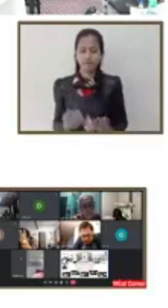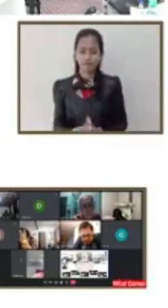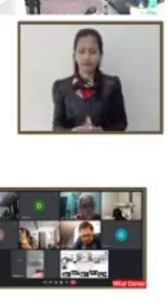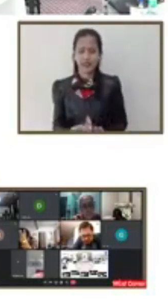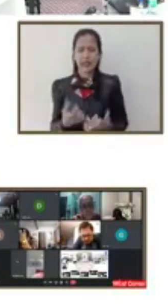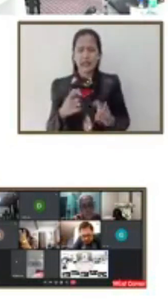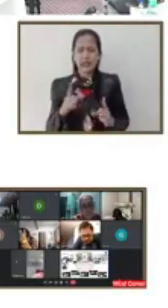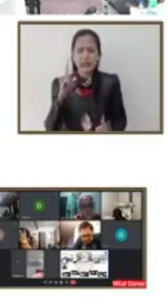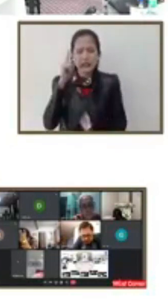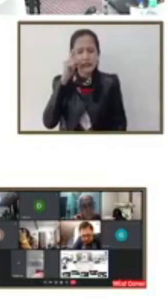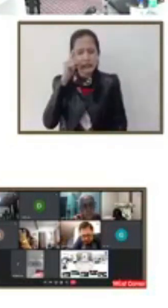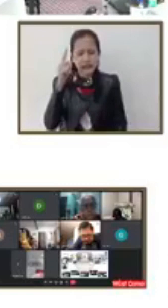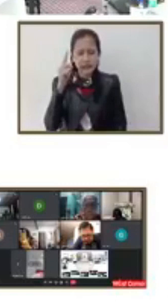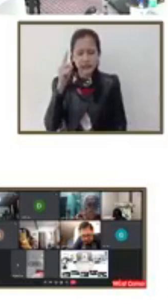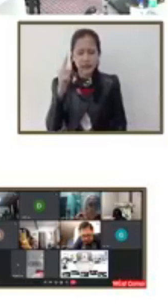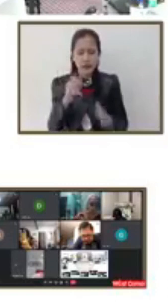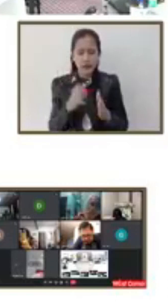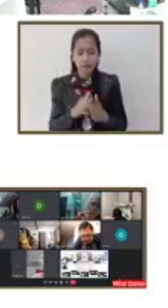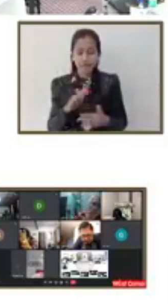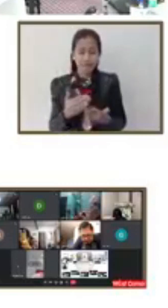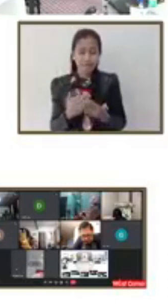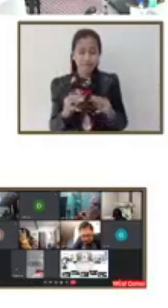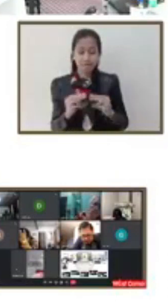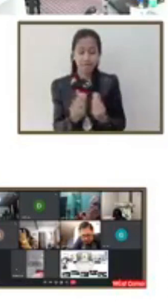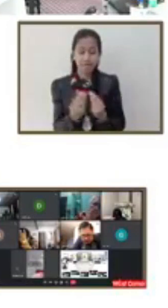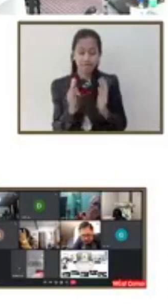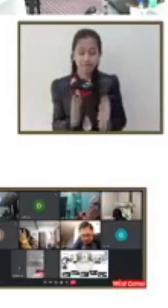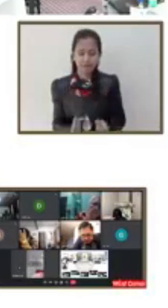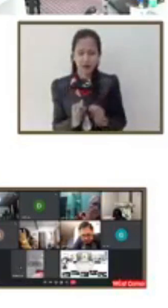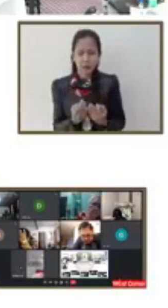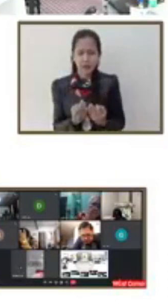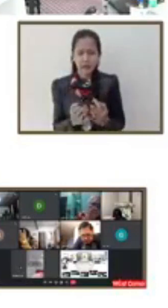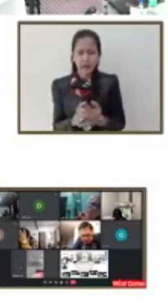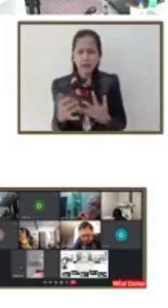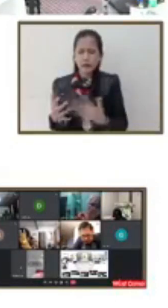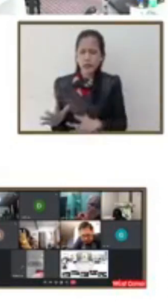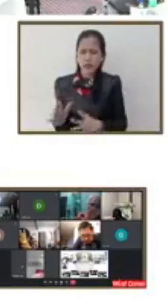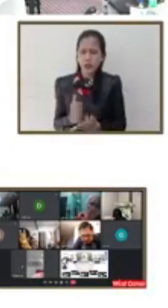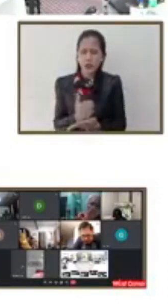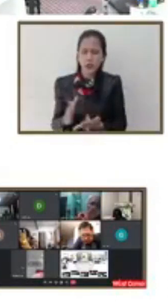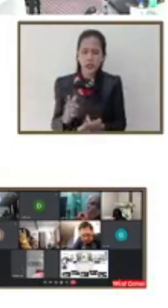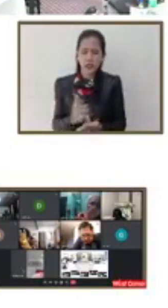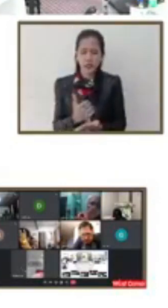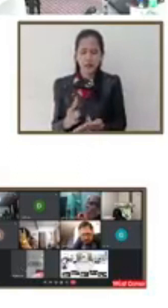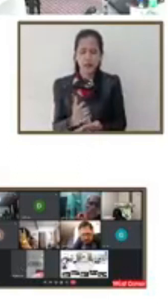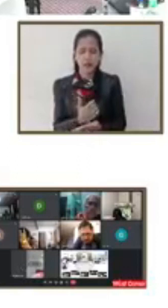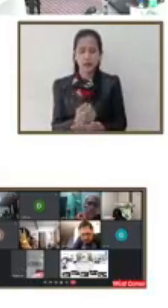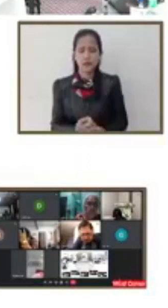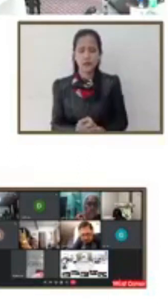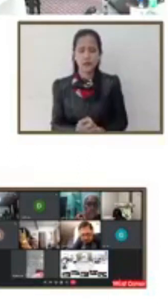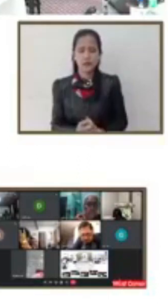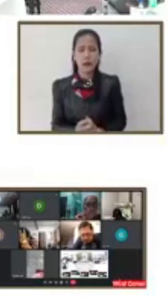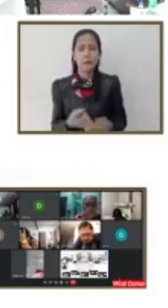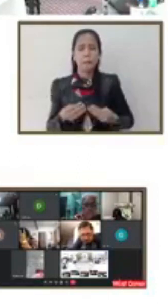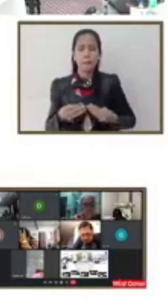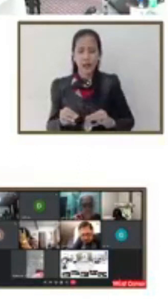Isipin po namin yung mga miyembro ng pamilya namin na nabahagihan na po namin ang inyong ebanghelyo. Nawa po ito ay